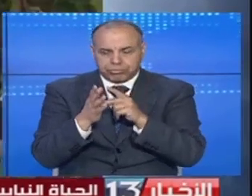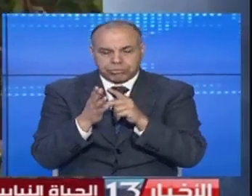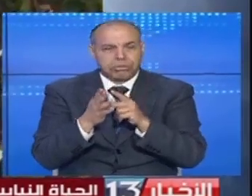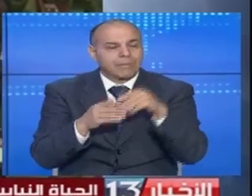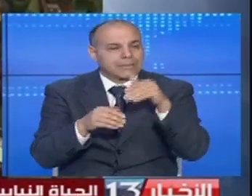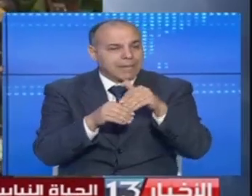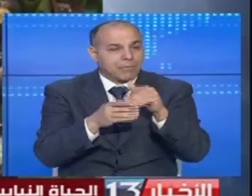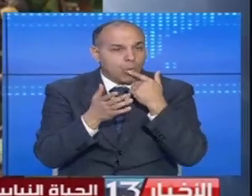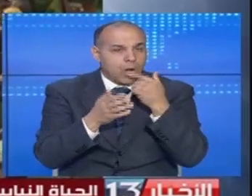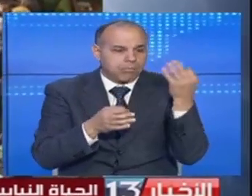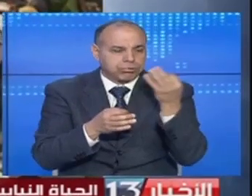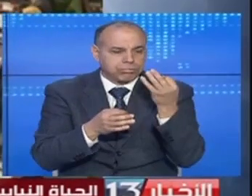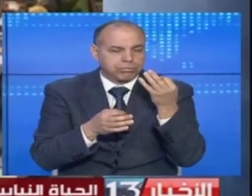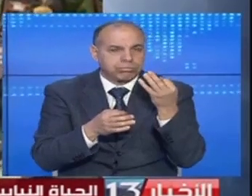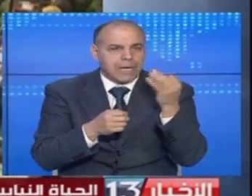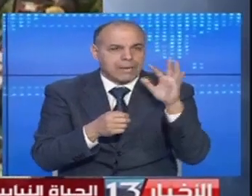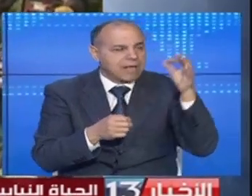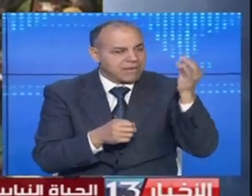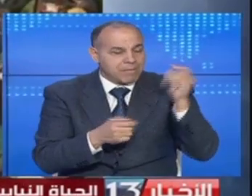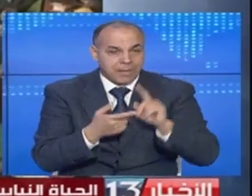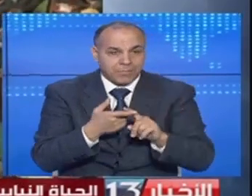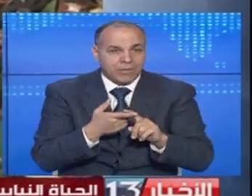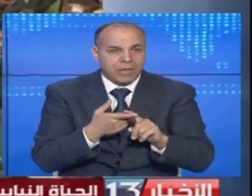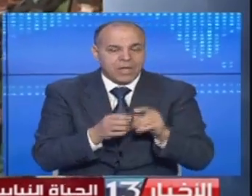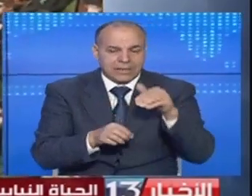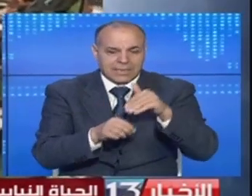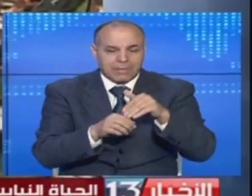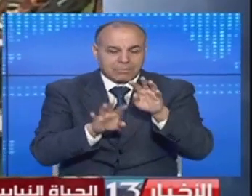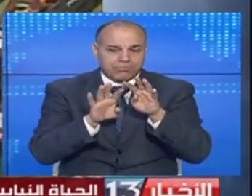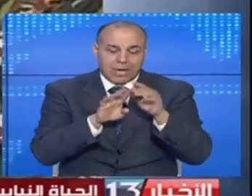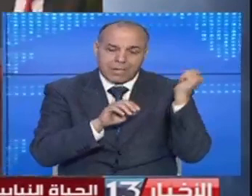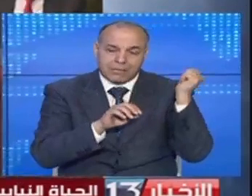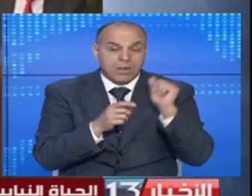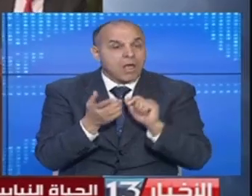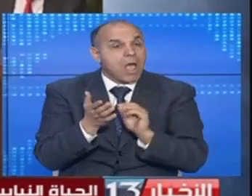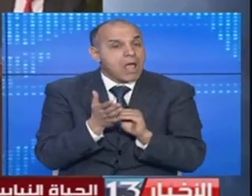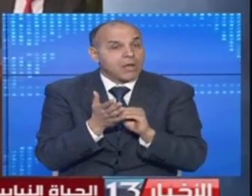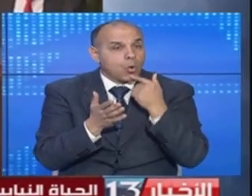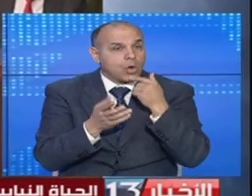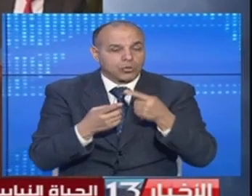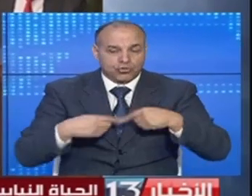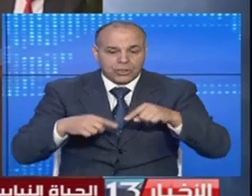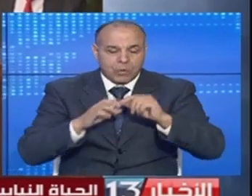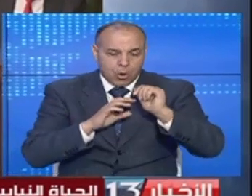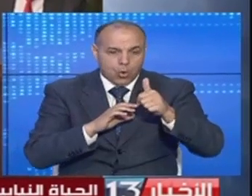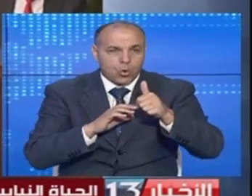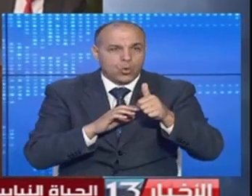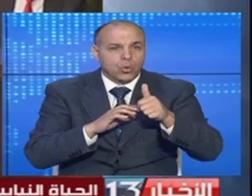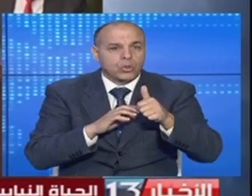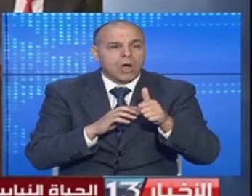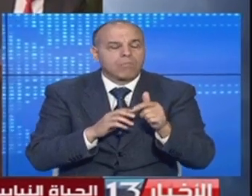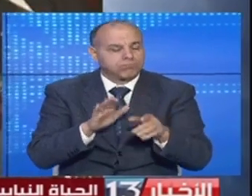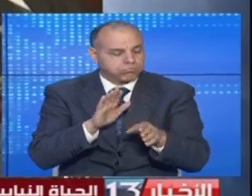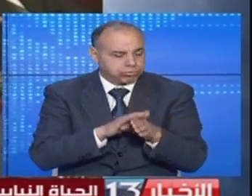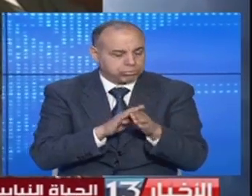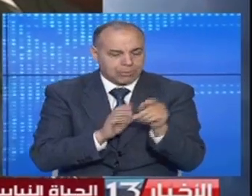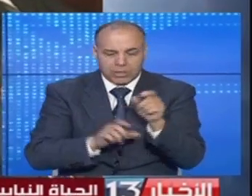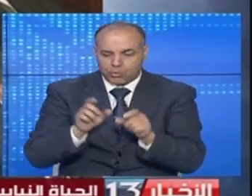انتخابيه بنسبه خمسه بالمائه في الانتخابات التشريعيه وتنعقد جلسه غد وسط رفض مبدا